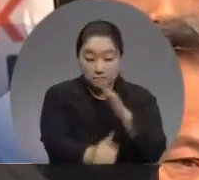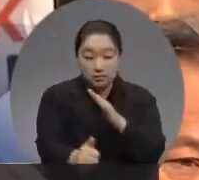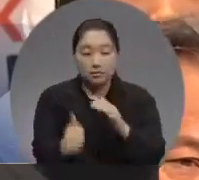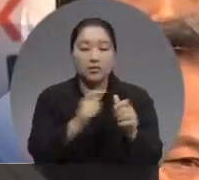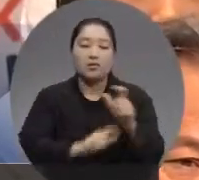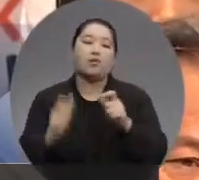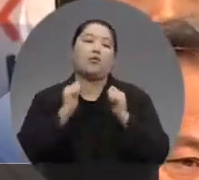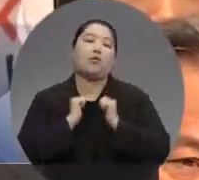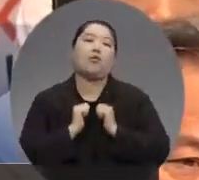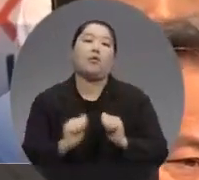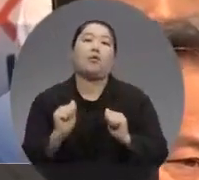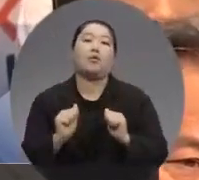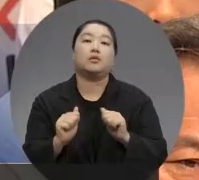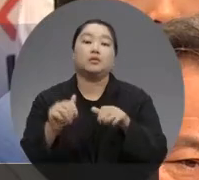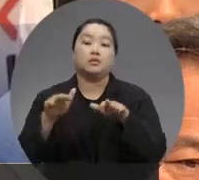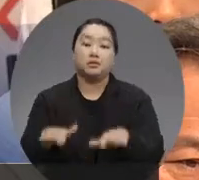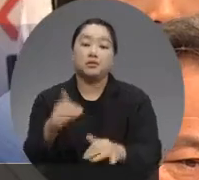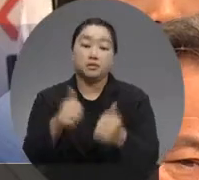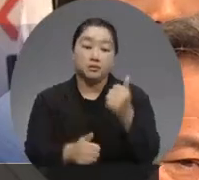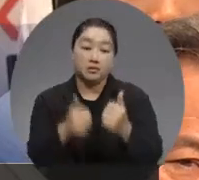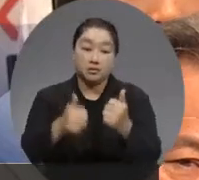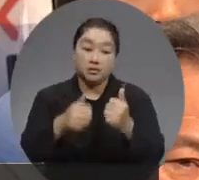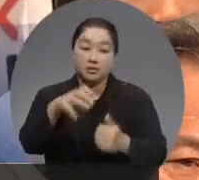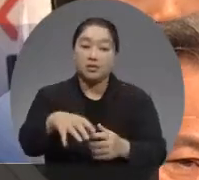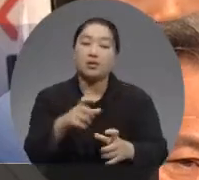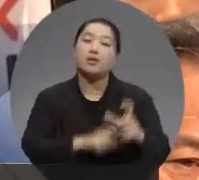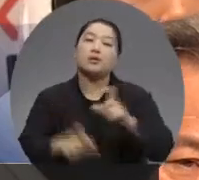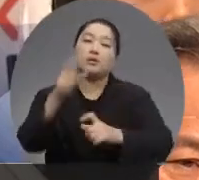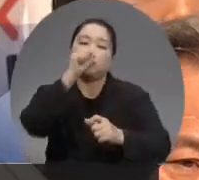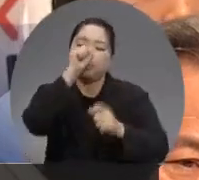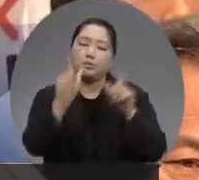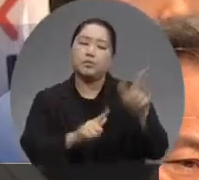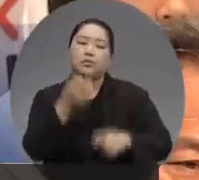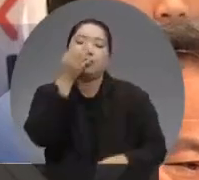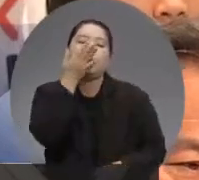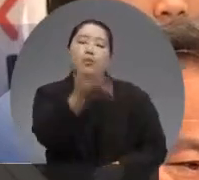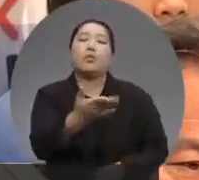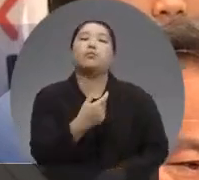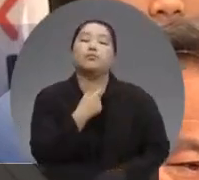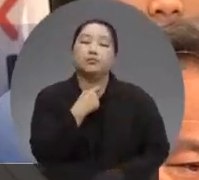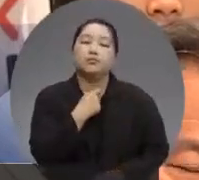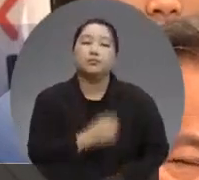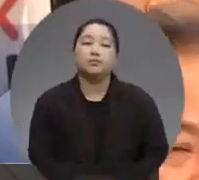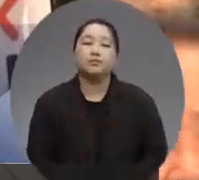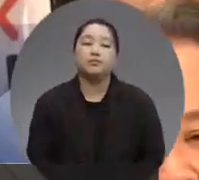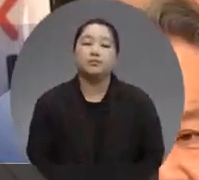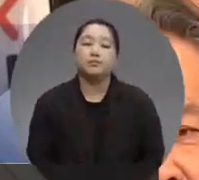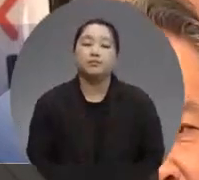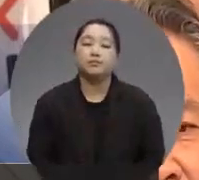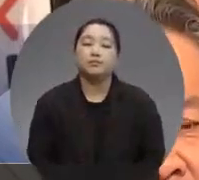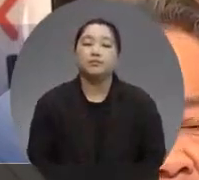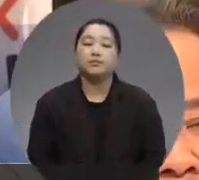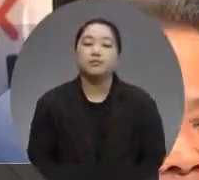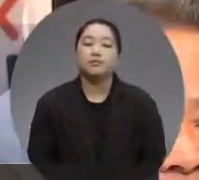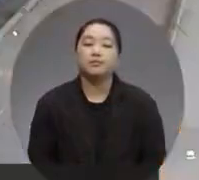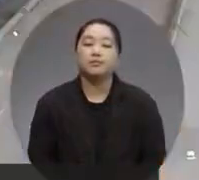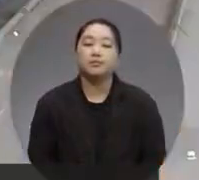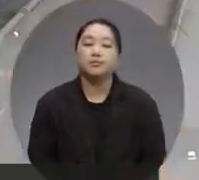젊은 선수들이 더 열심히 하고 있어서 이번 경기에서는 좀 더 나은 모습 보여드릴 수 있을 것